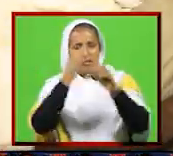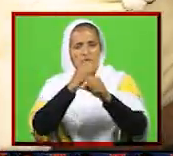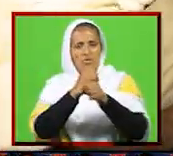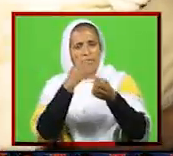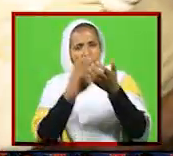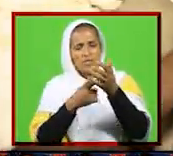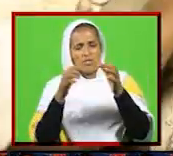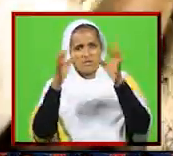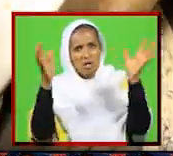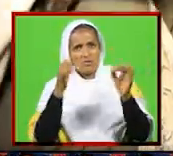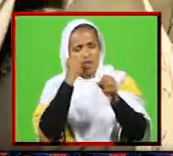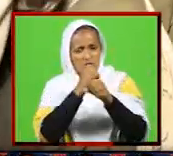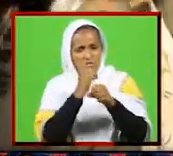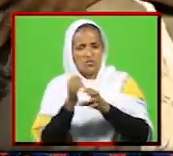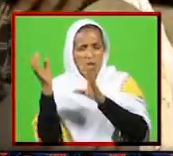የብረት ሳጥን